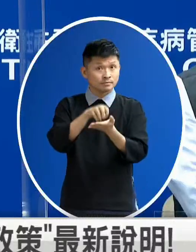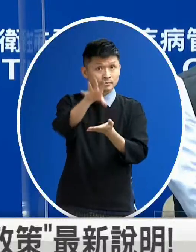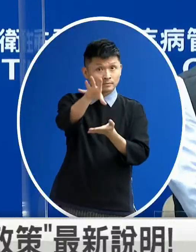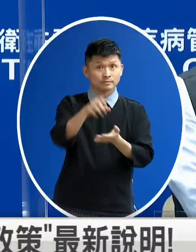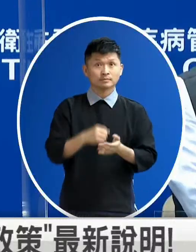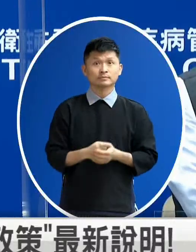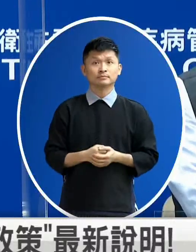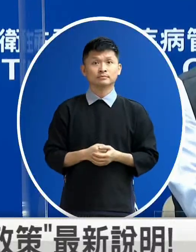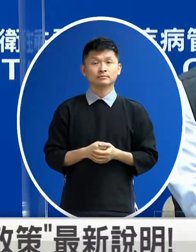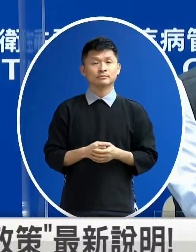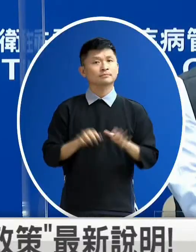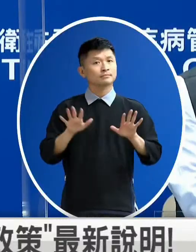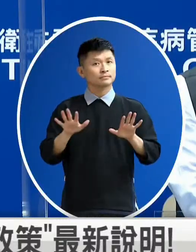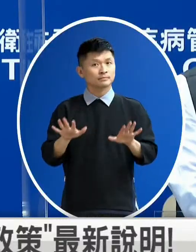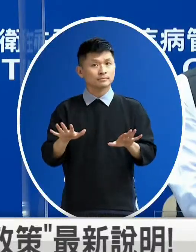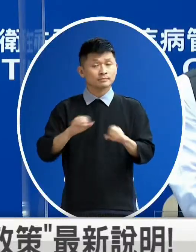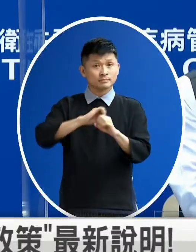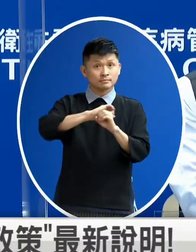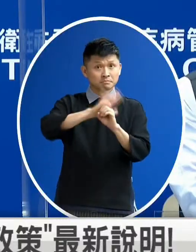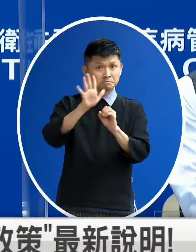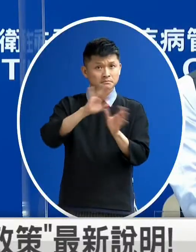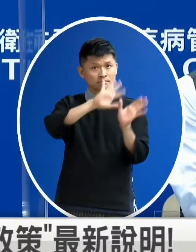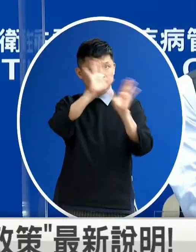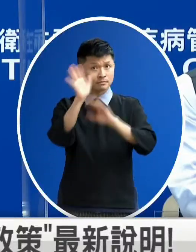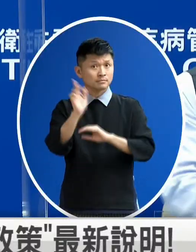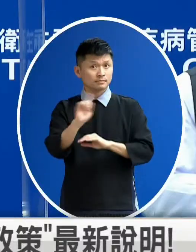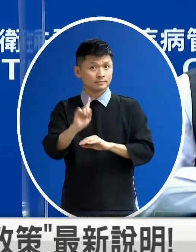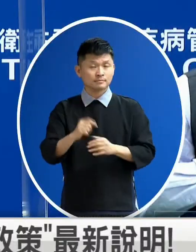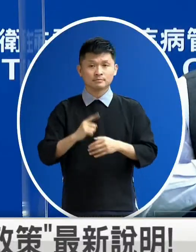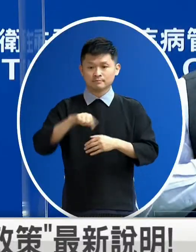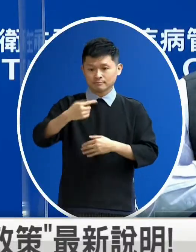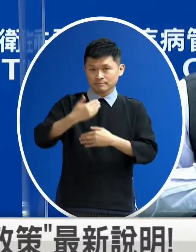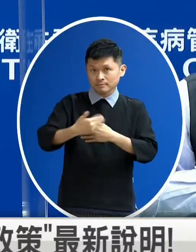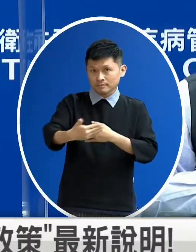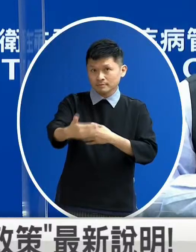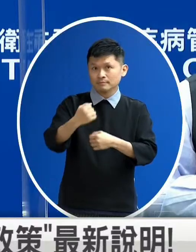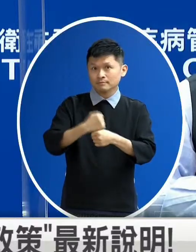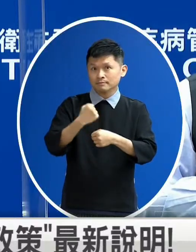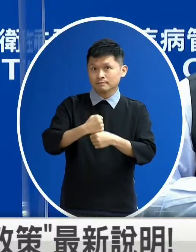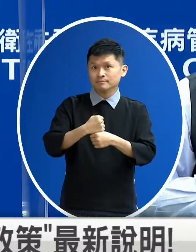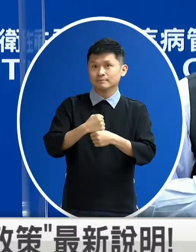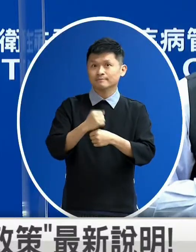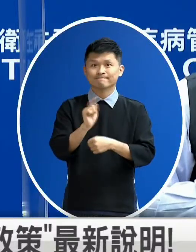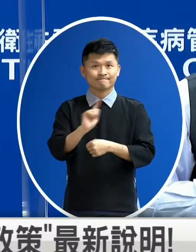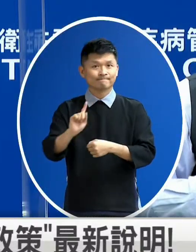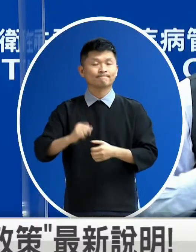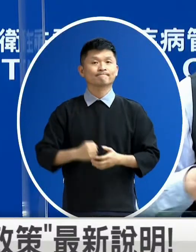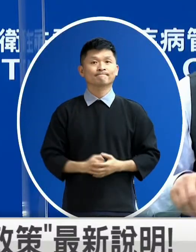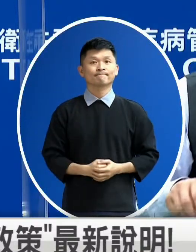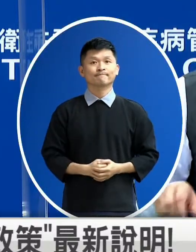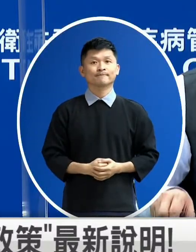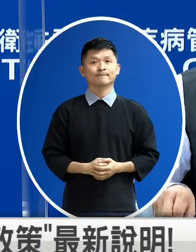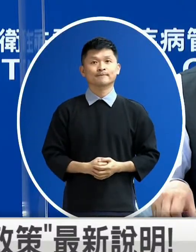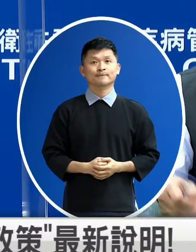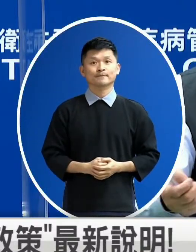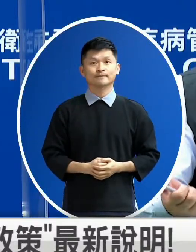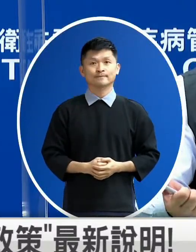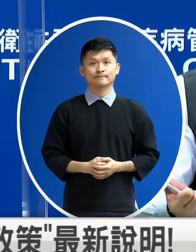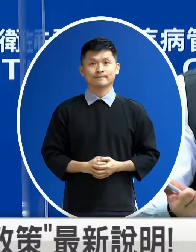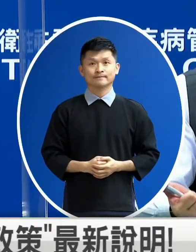明一下，那我们目前好疫情的状况，还有接下来我们的一些的相关的预计的作为。